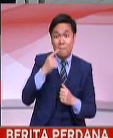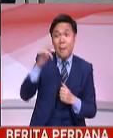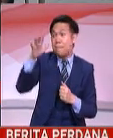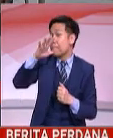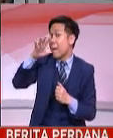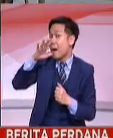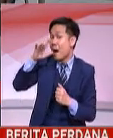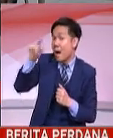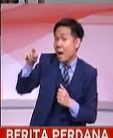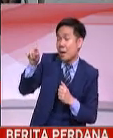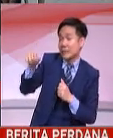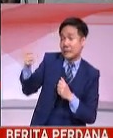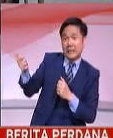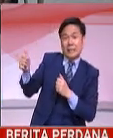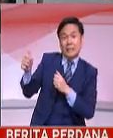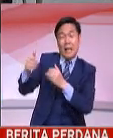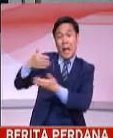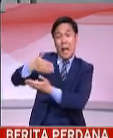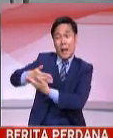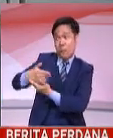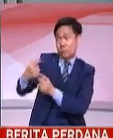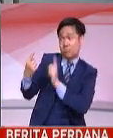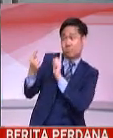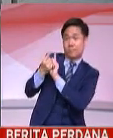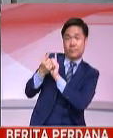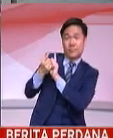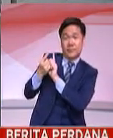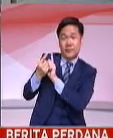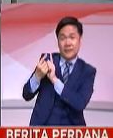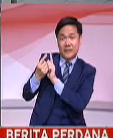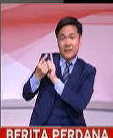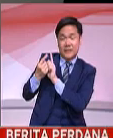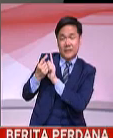mamanya dulu yang terkena penyakit. Dan Dion ini karakternya itu